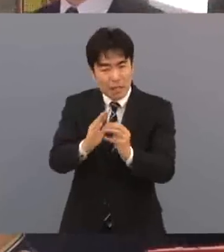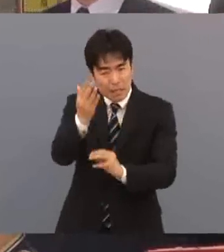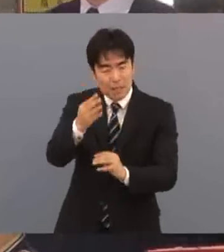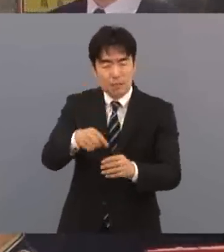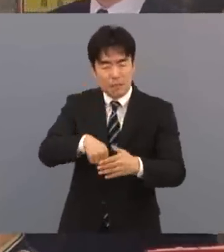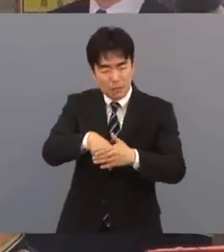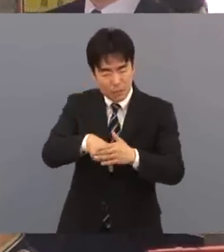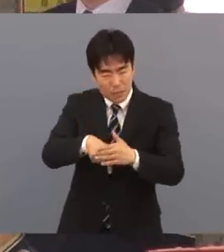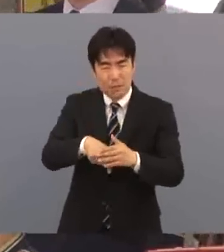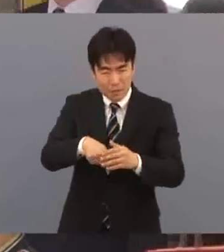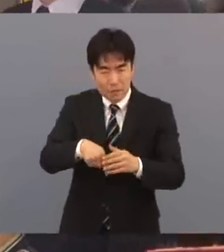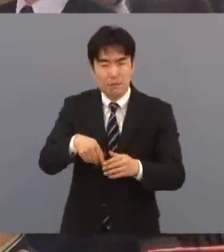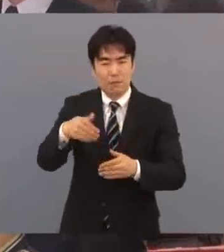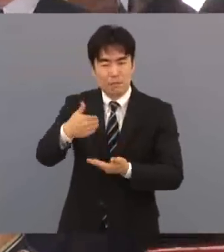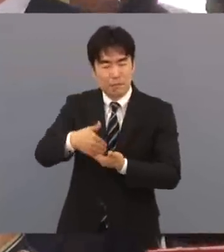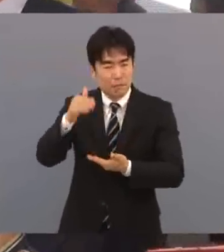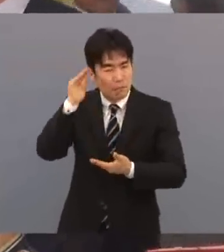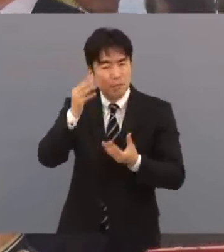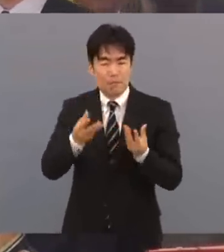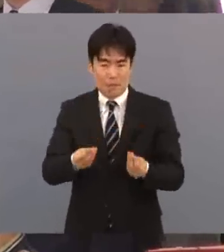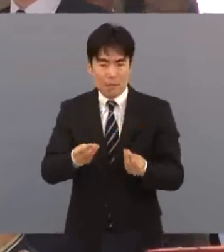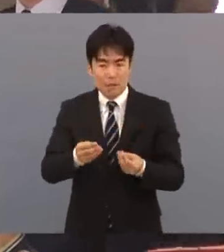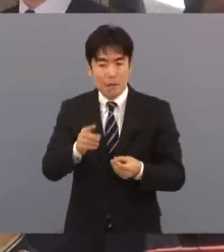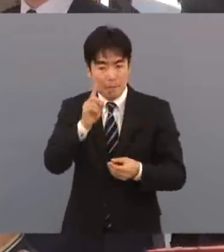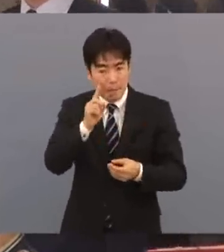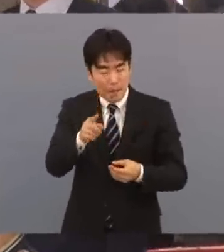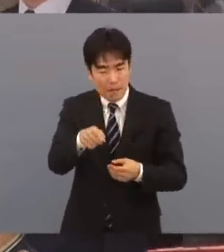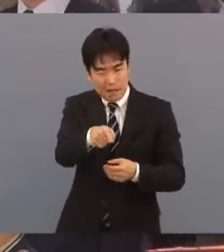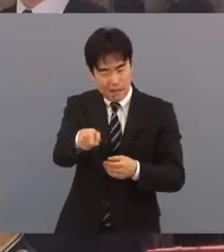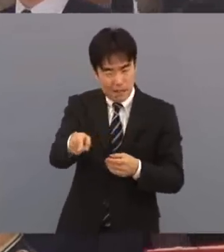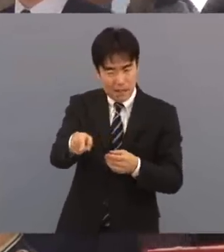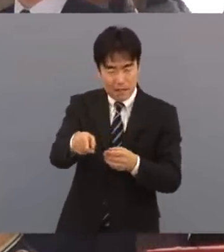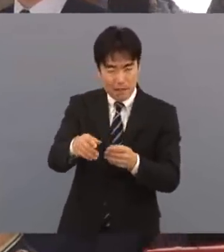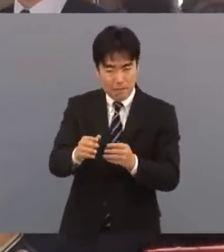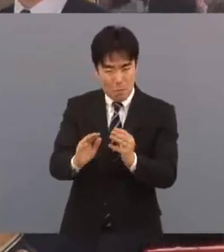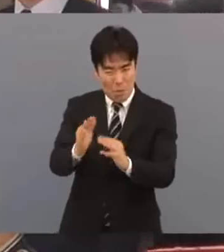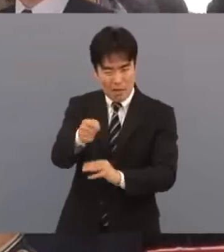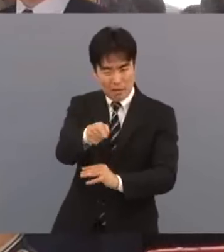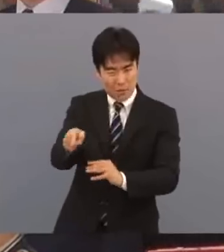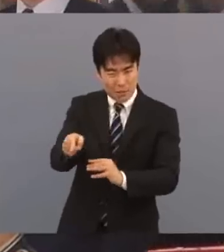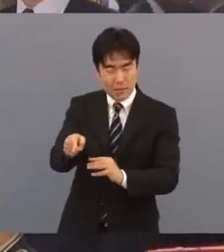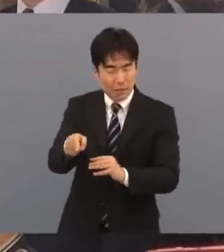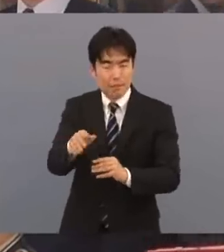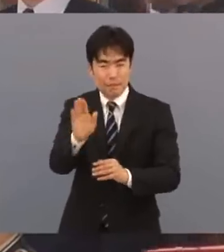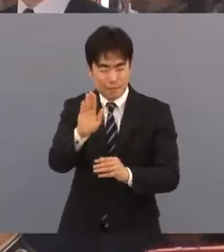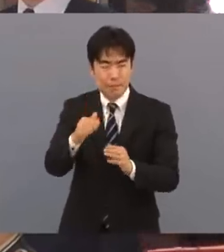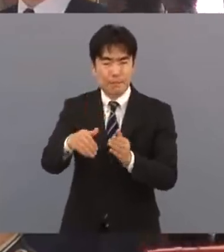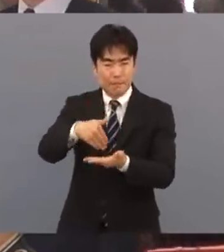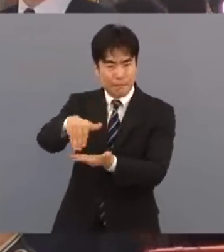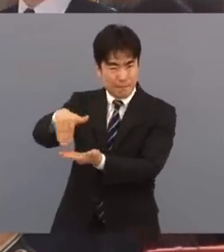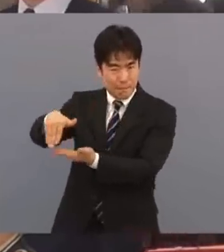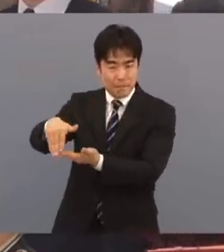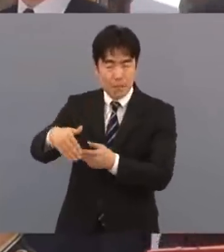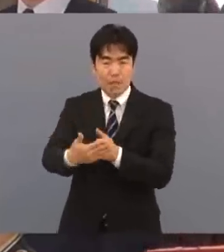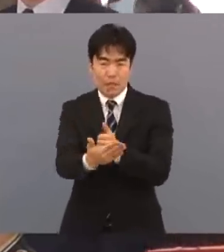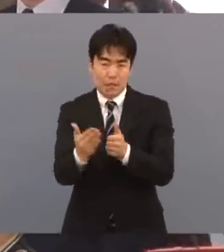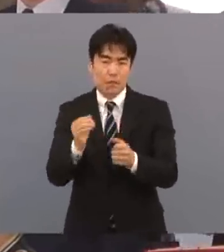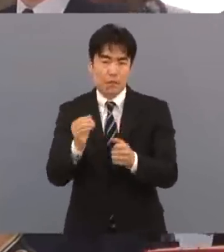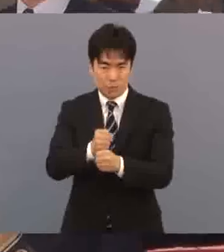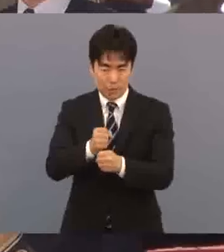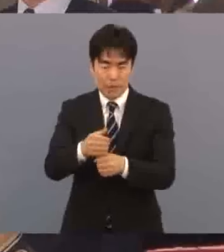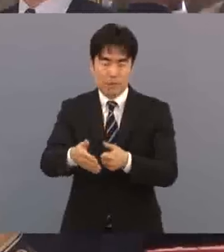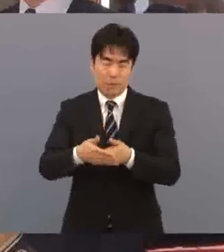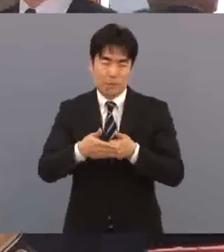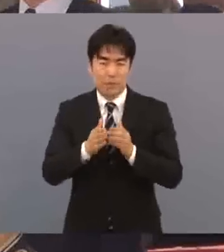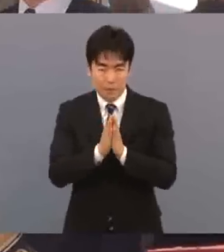。人の目につけやすいところに燃えやすいものを置かないなど放火されにくい環境づくりにもご協力を